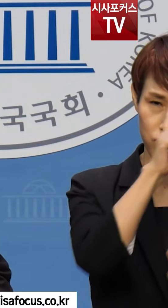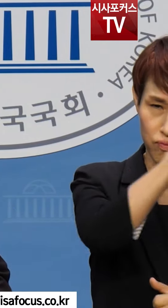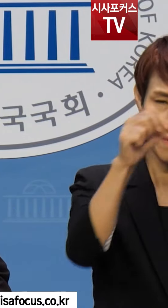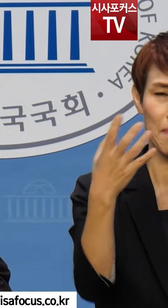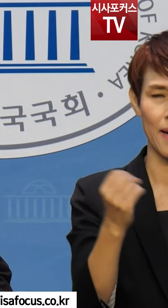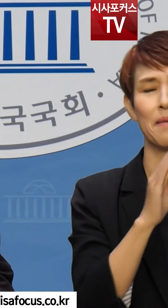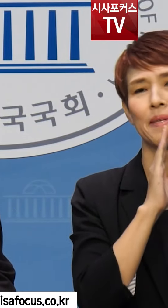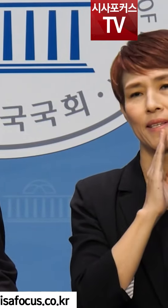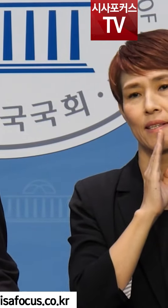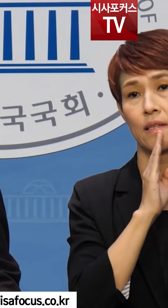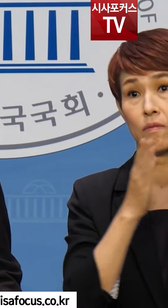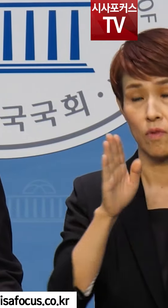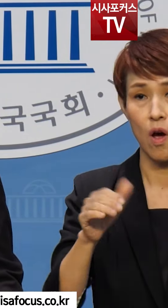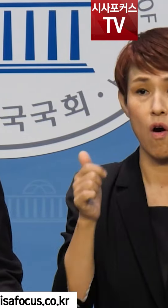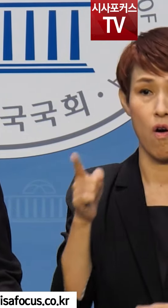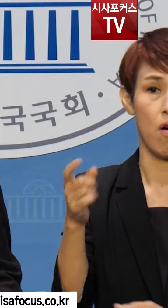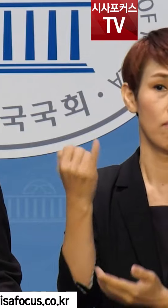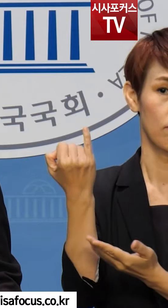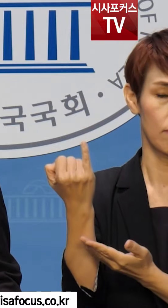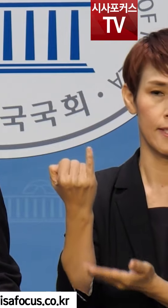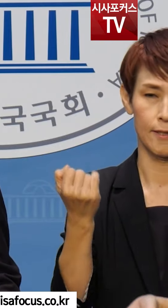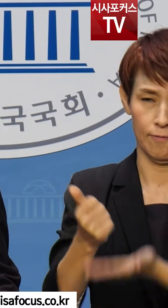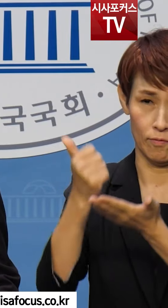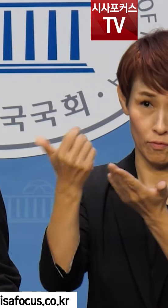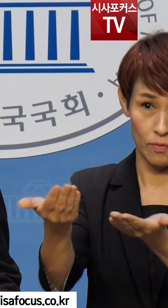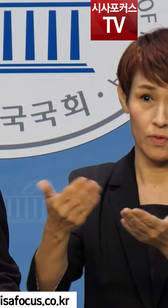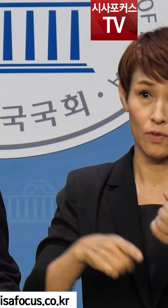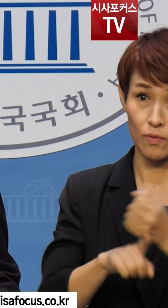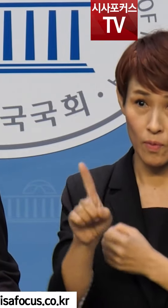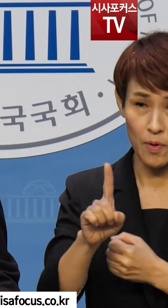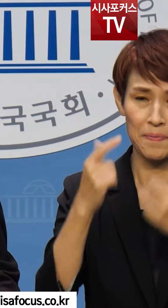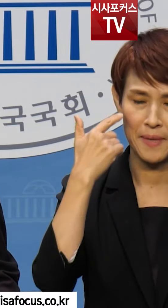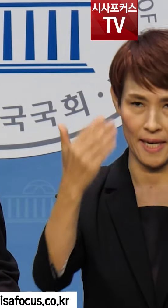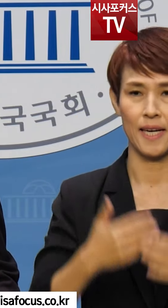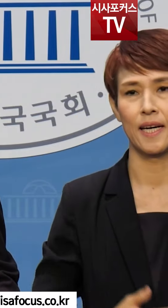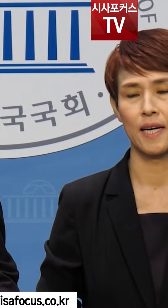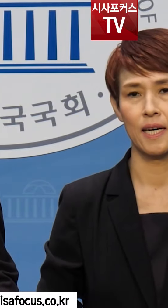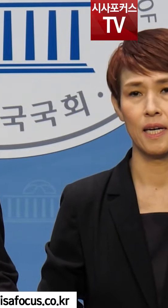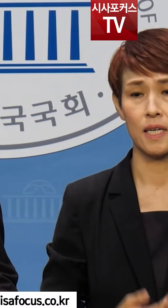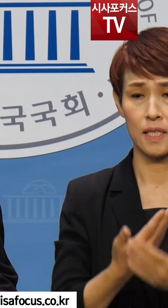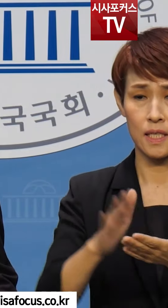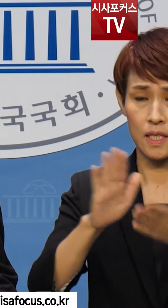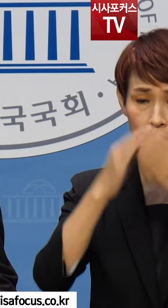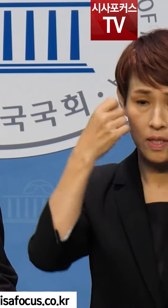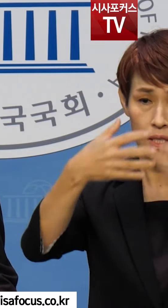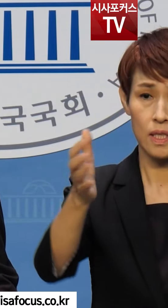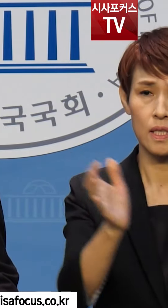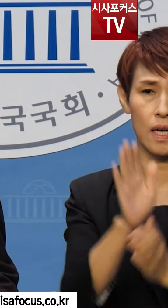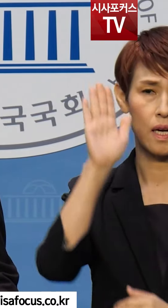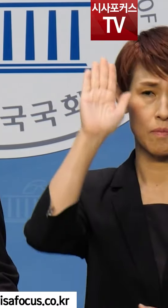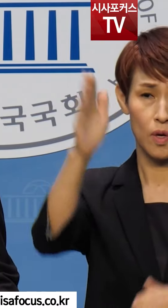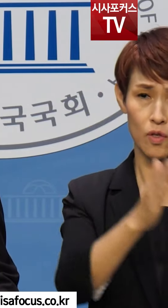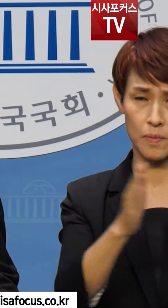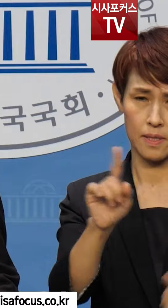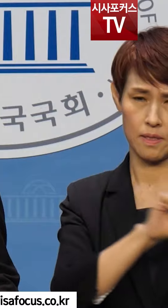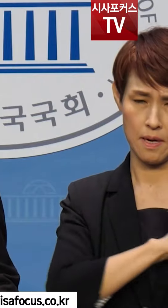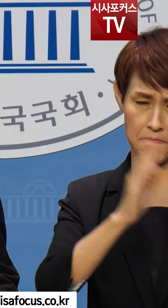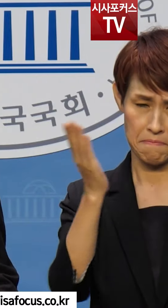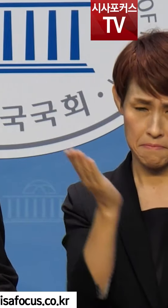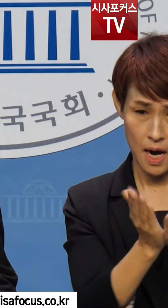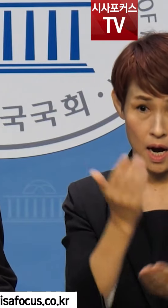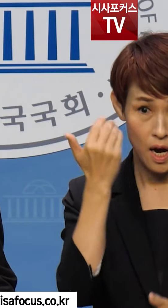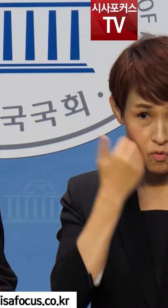계시지만 제가 허은하 후보를 지지하는 이유는 분명합니다. 개혁신당의 미래를 준비할 최적의 후보가 우리